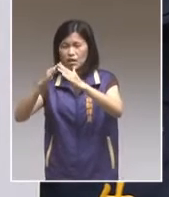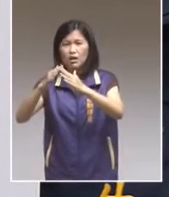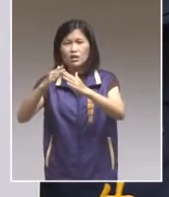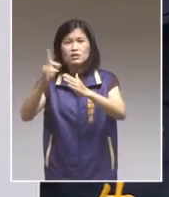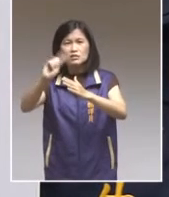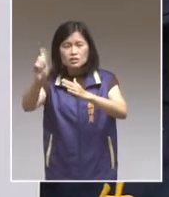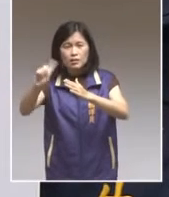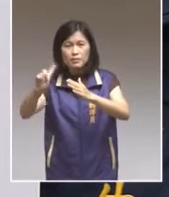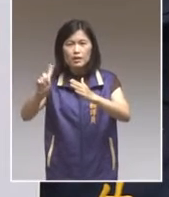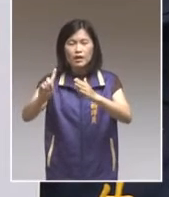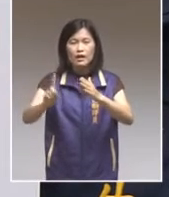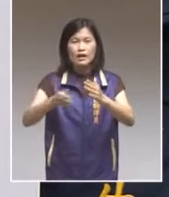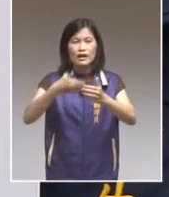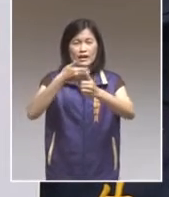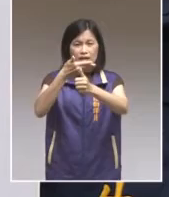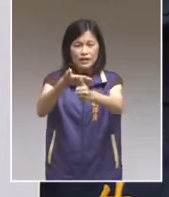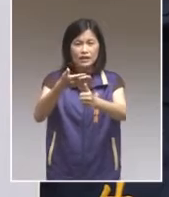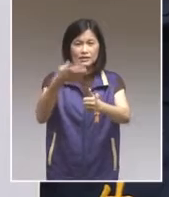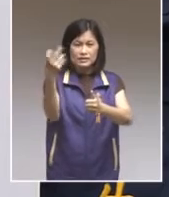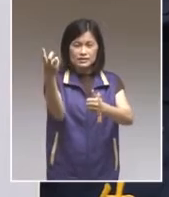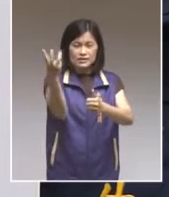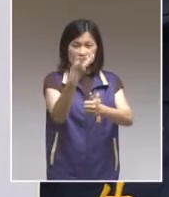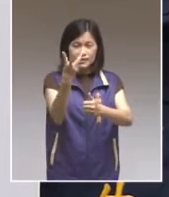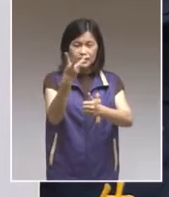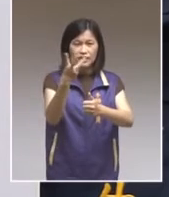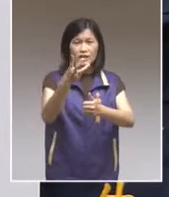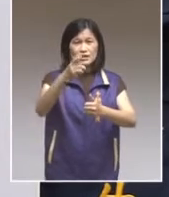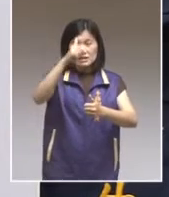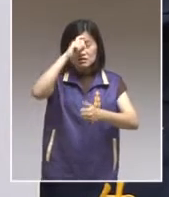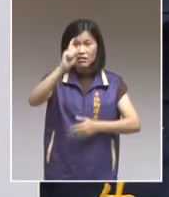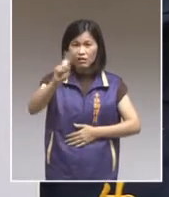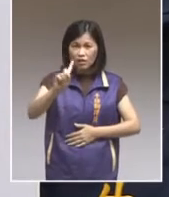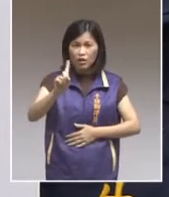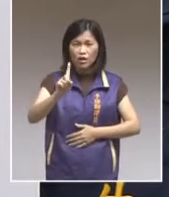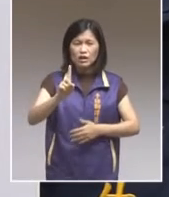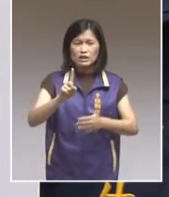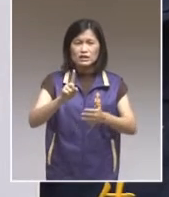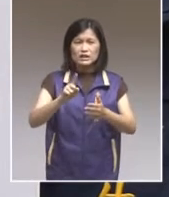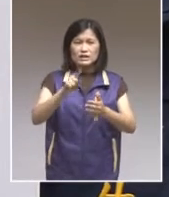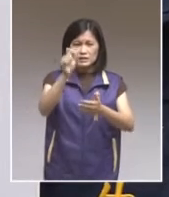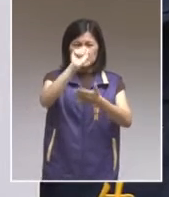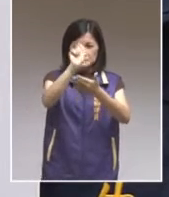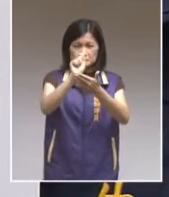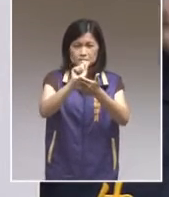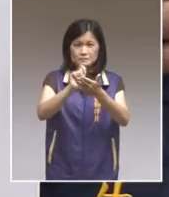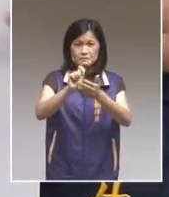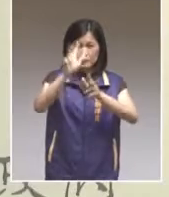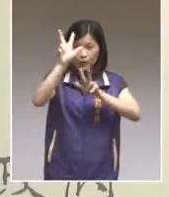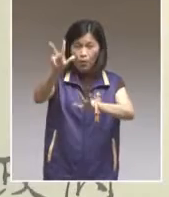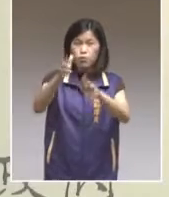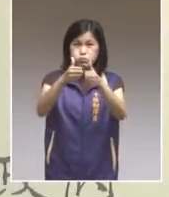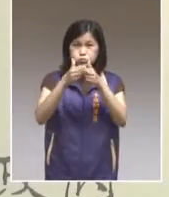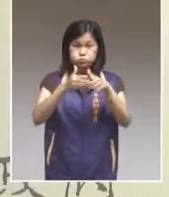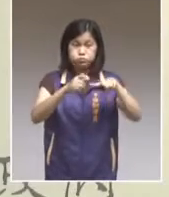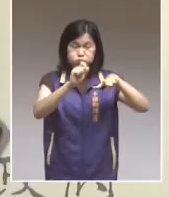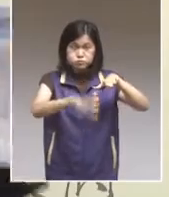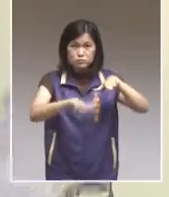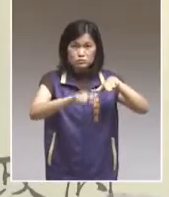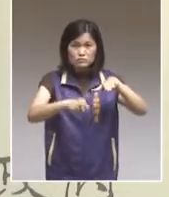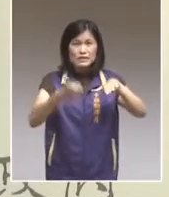最多可以提供三个。这三个的时候，也希望能够具体的填答这个公司的联络窗